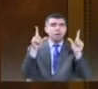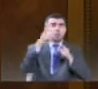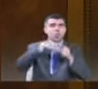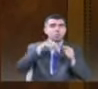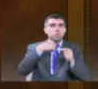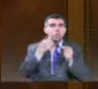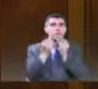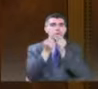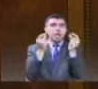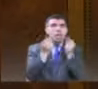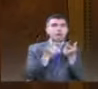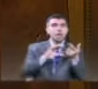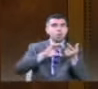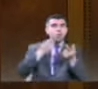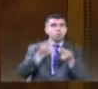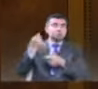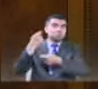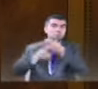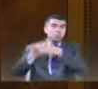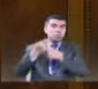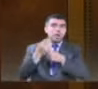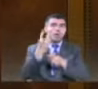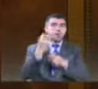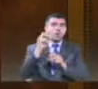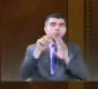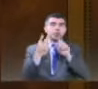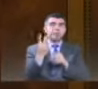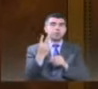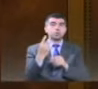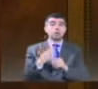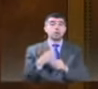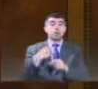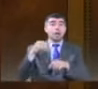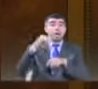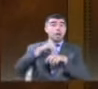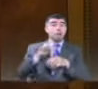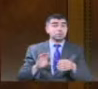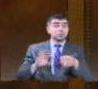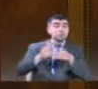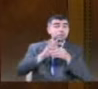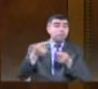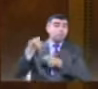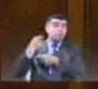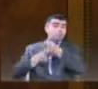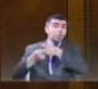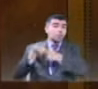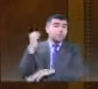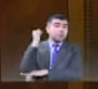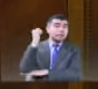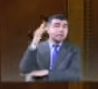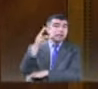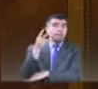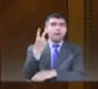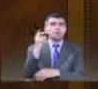الأعمال والشؤون المالية الدولية سنة 2012، واتفاقية المساعدة الإدارية المتبادلة في الميدان الضريبي سنة